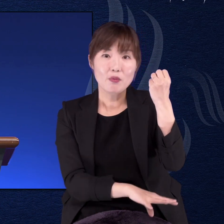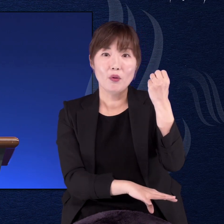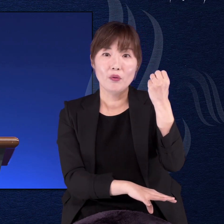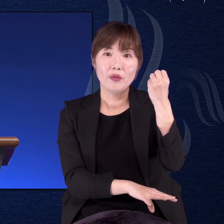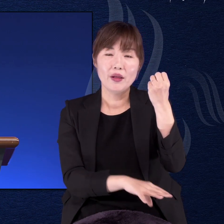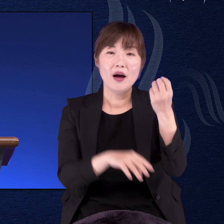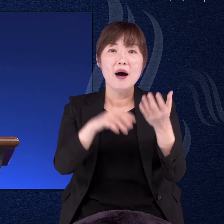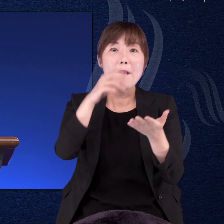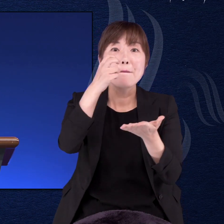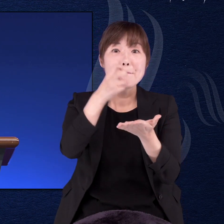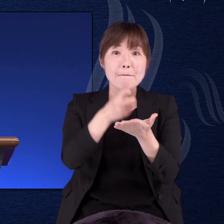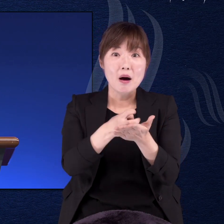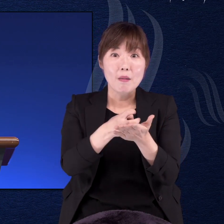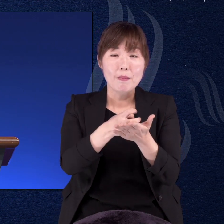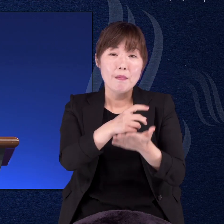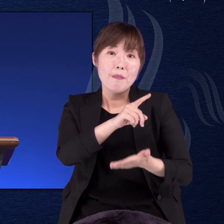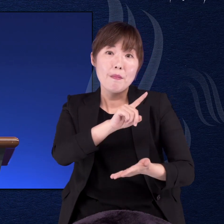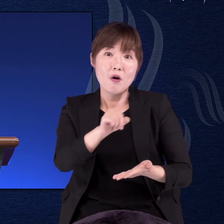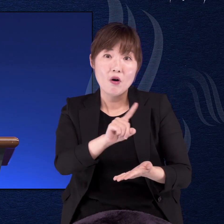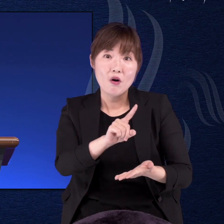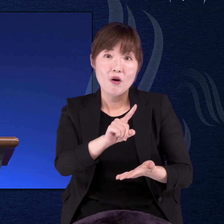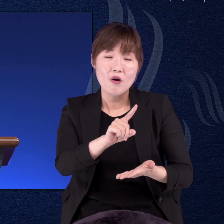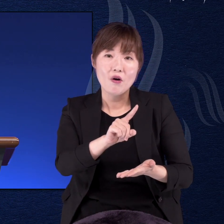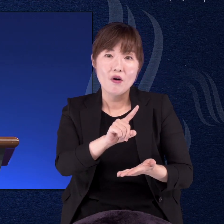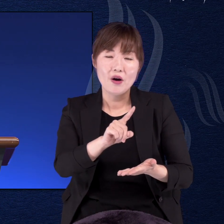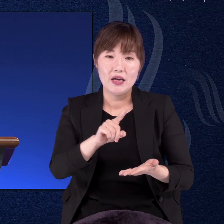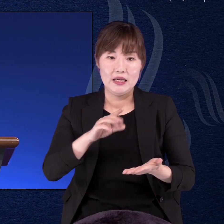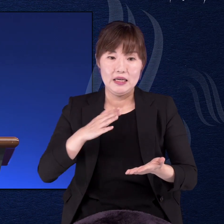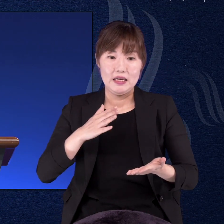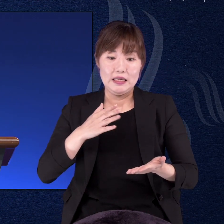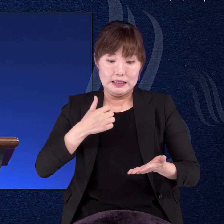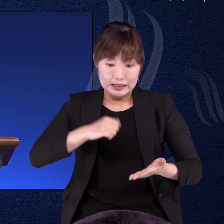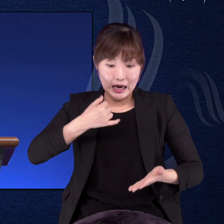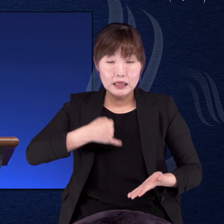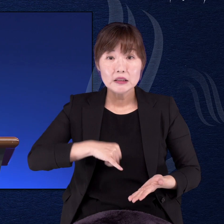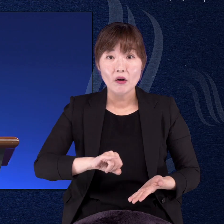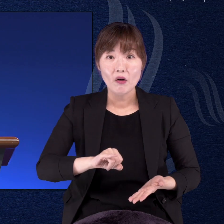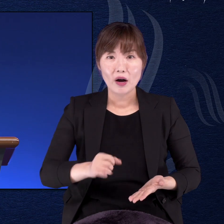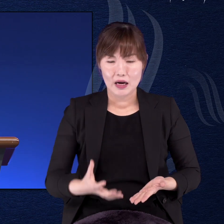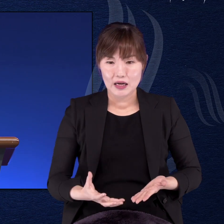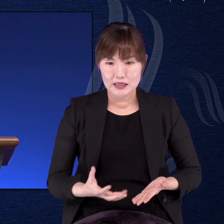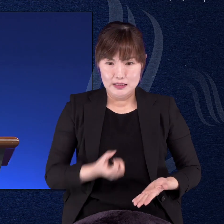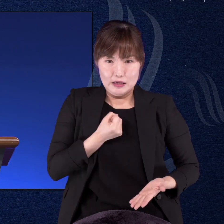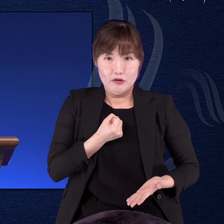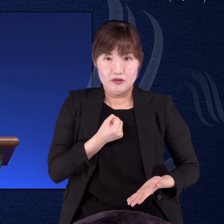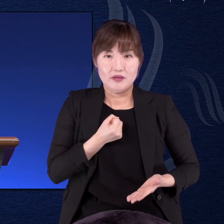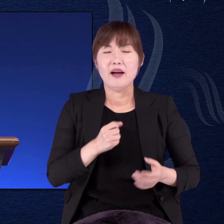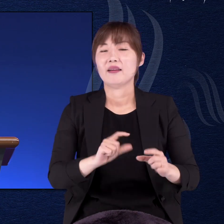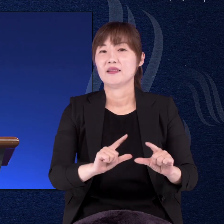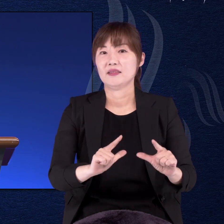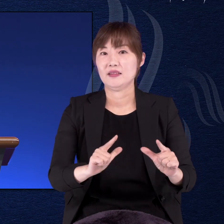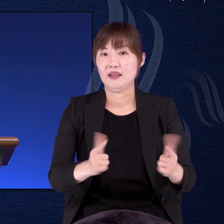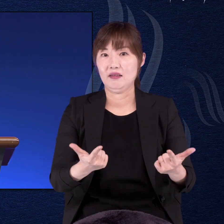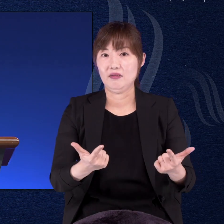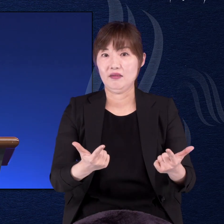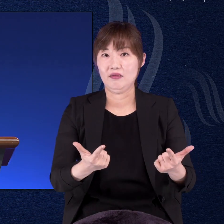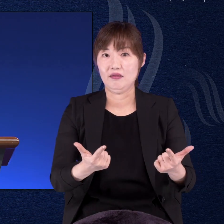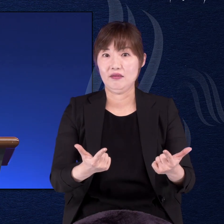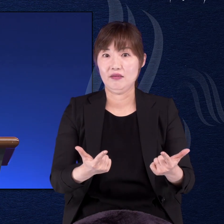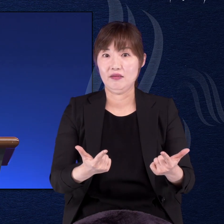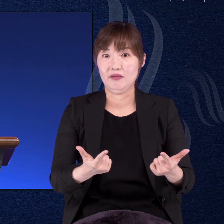그랬잖아요. 첫 번째 기본 원리는 내게 아니다예요. 여기에 보라, 자식들은